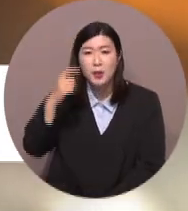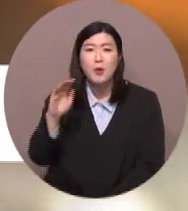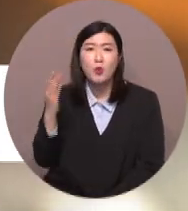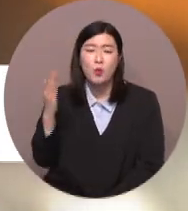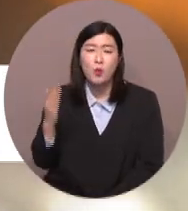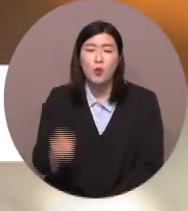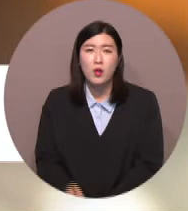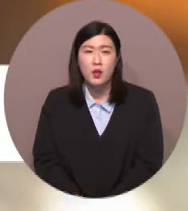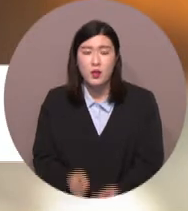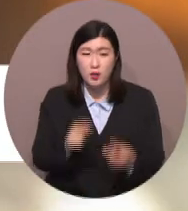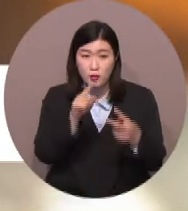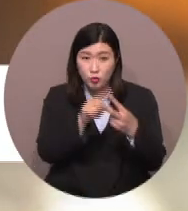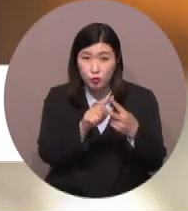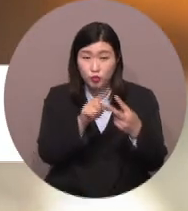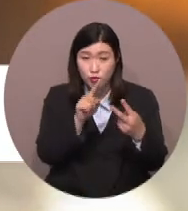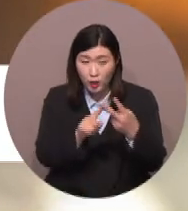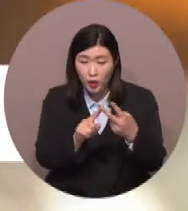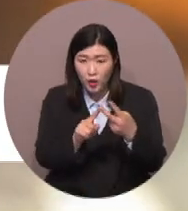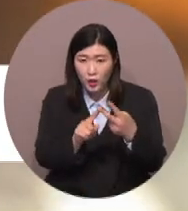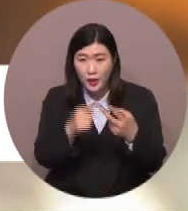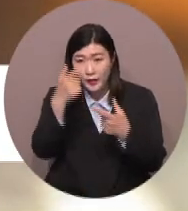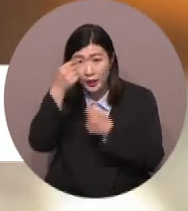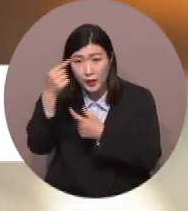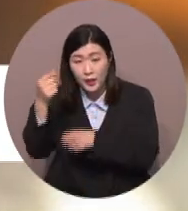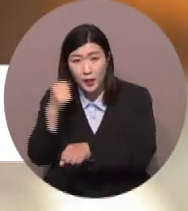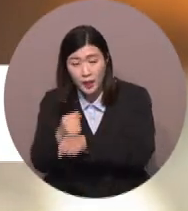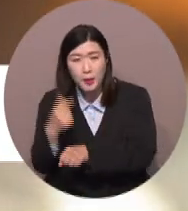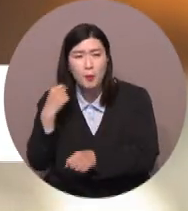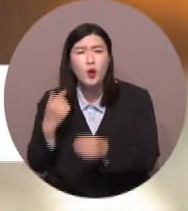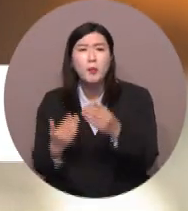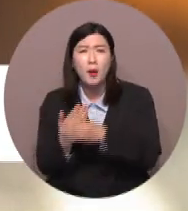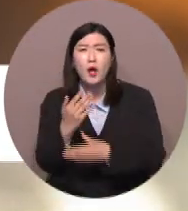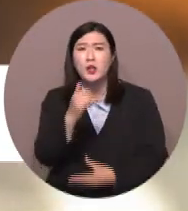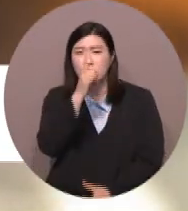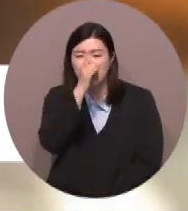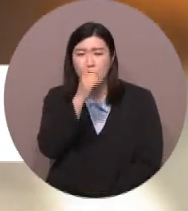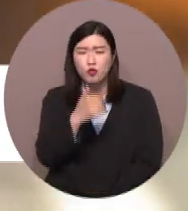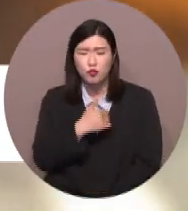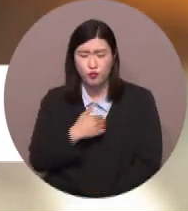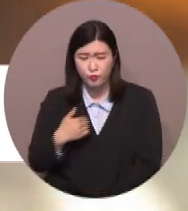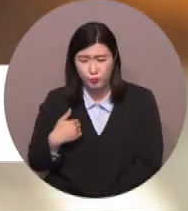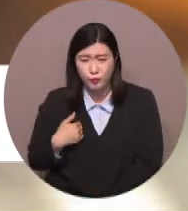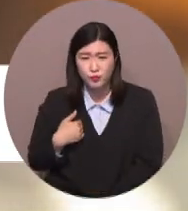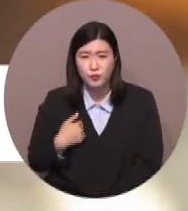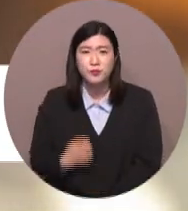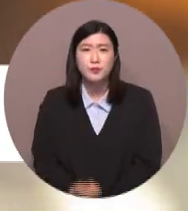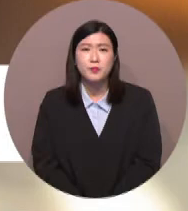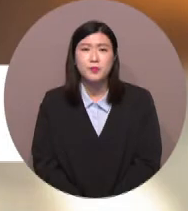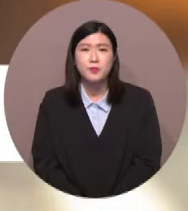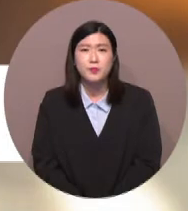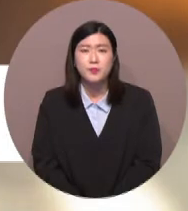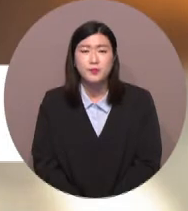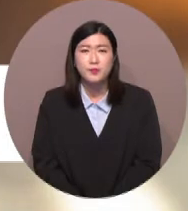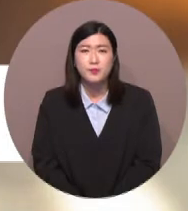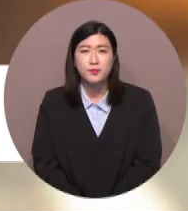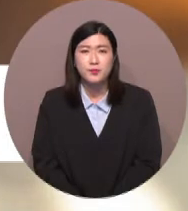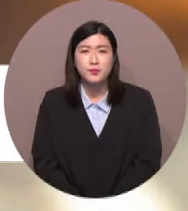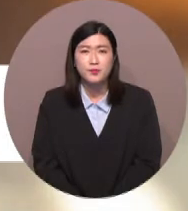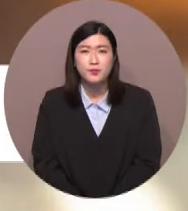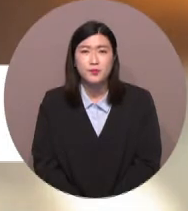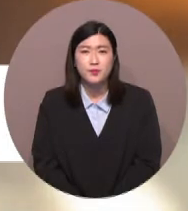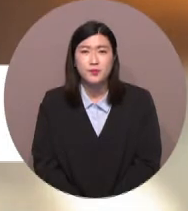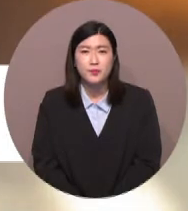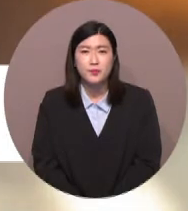자기 전에 두피에 스프레이를 뿌려주세요. 그 두 가지만 잘하면 원하는 효과